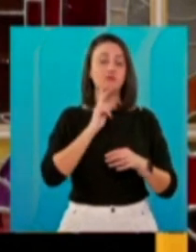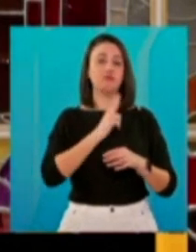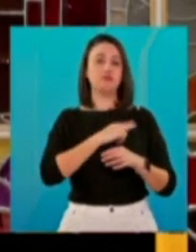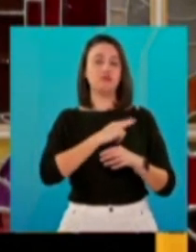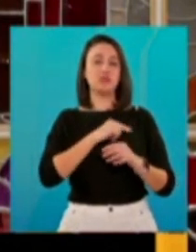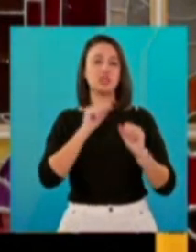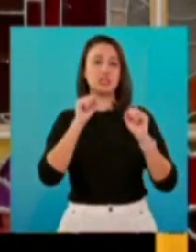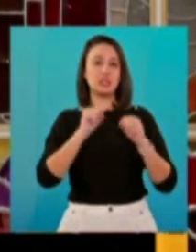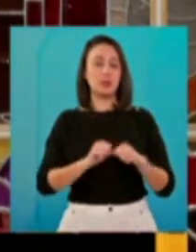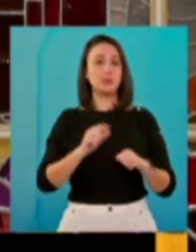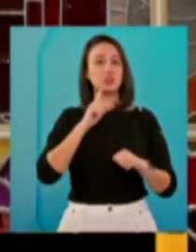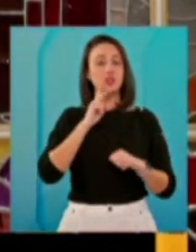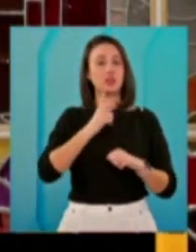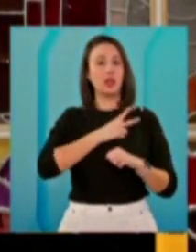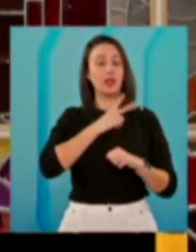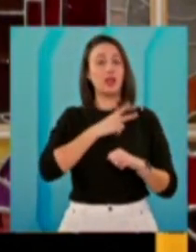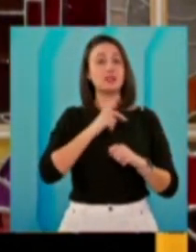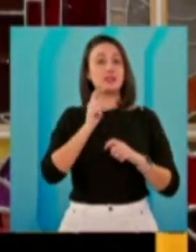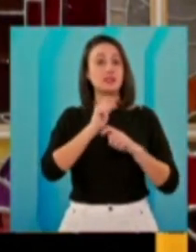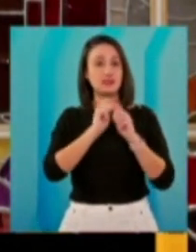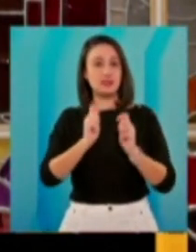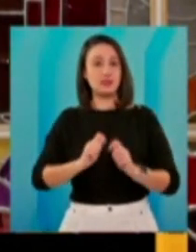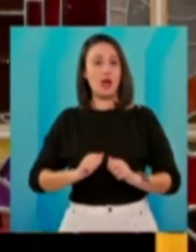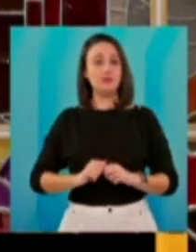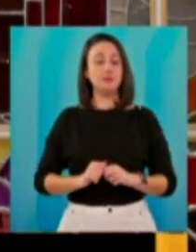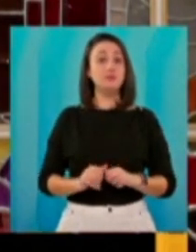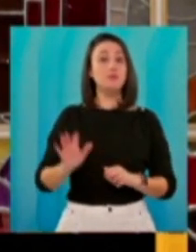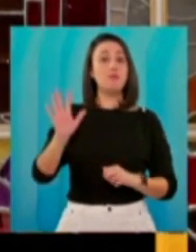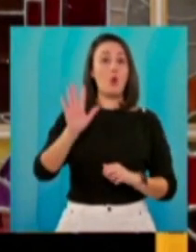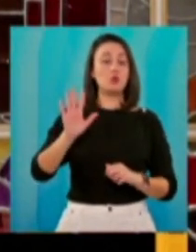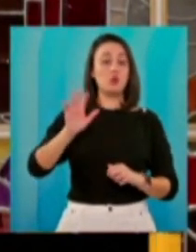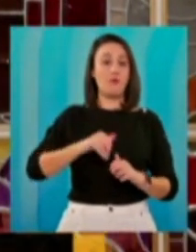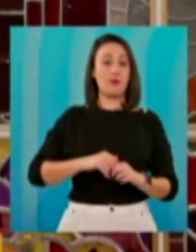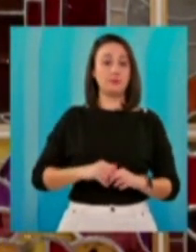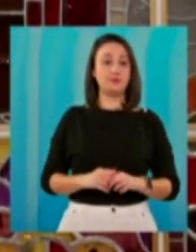suveranității și integrității teritoriale ale Republicii Moldova.